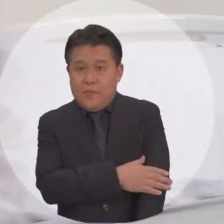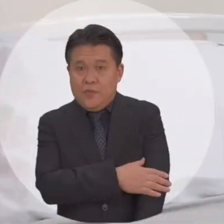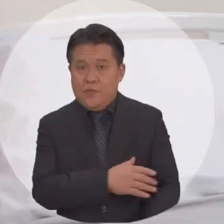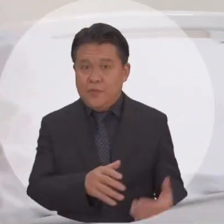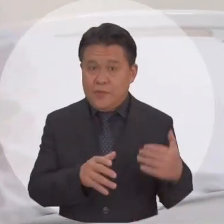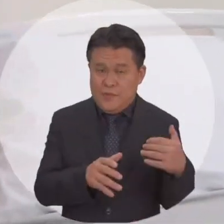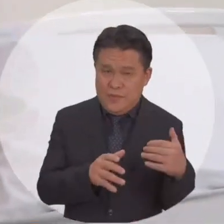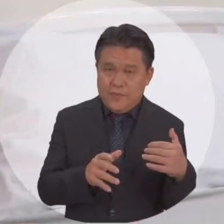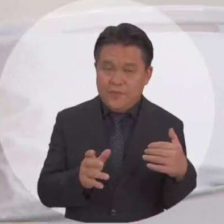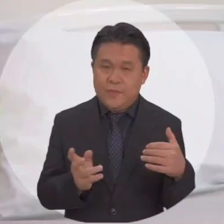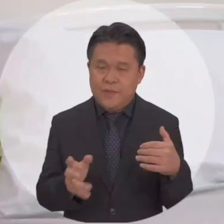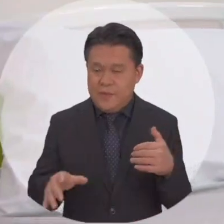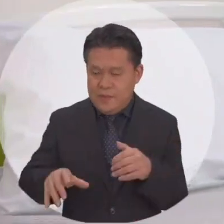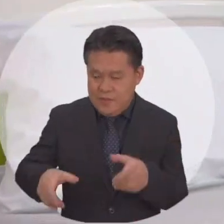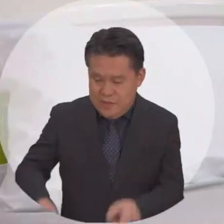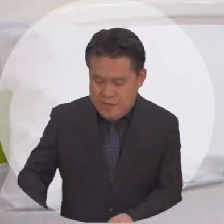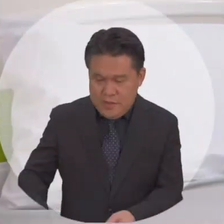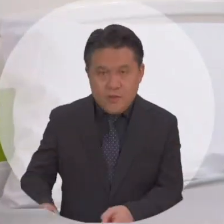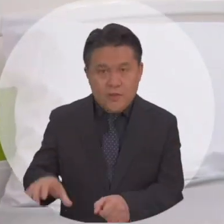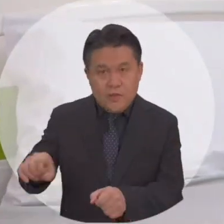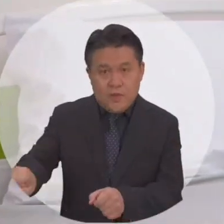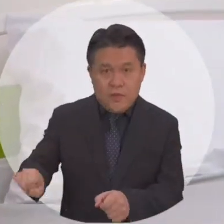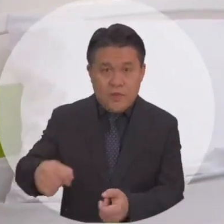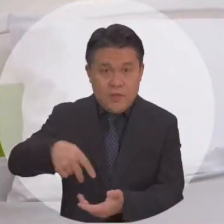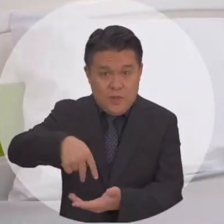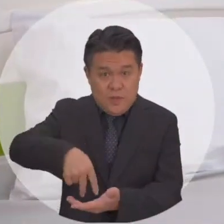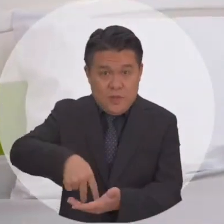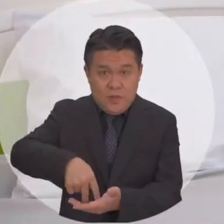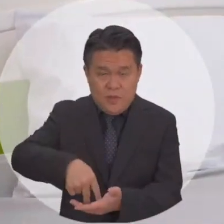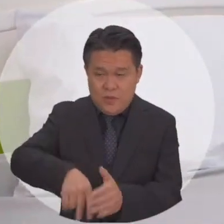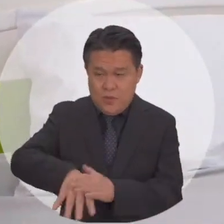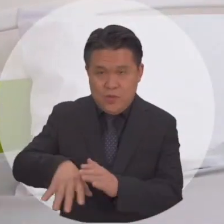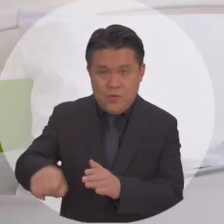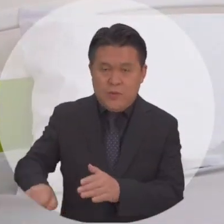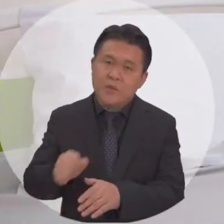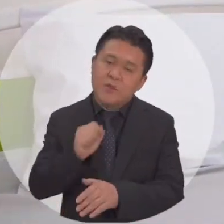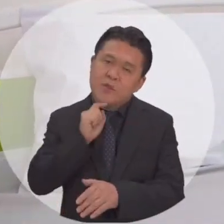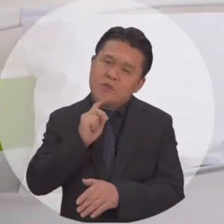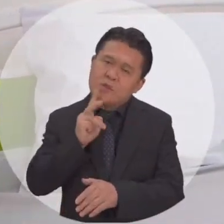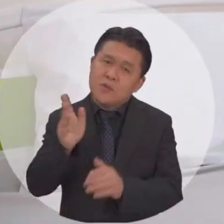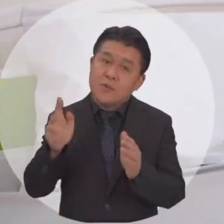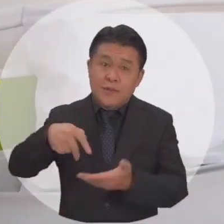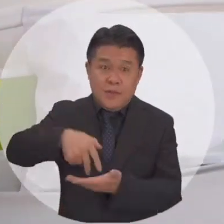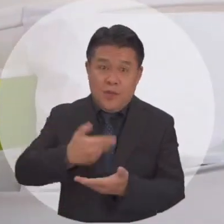손잡이 등을 오른손으로 잡고 약 3분간 서 있을 수 있도록 돕습니다.